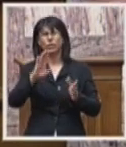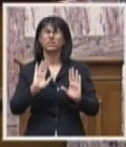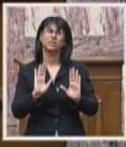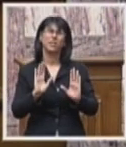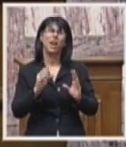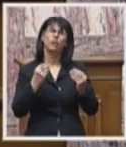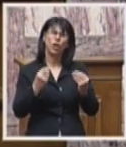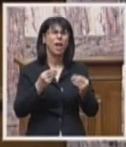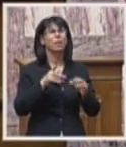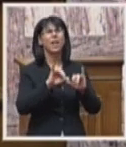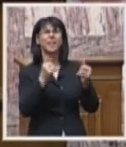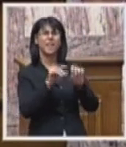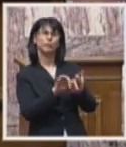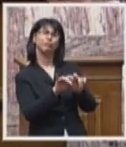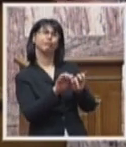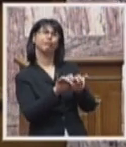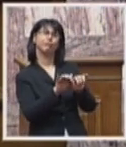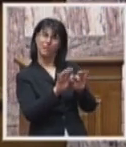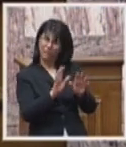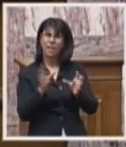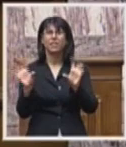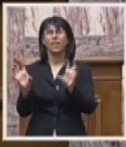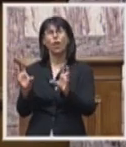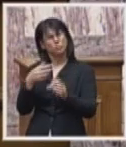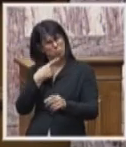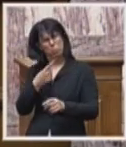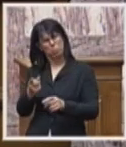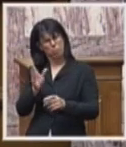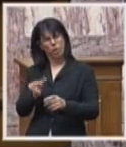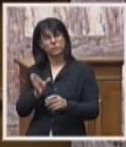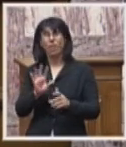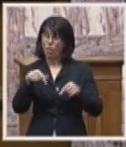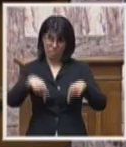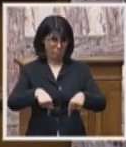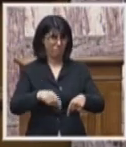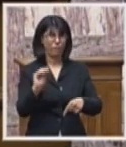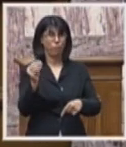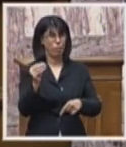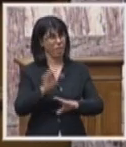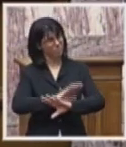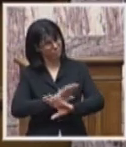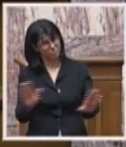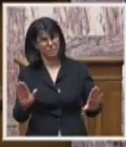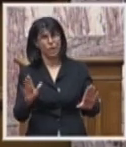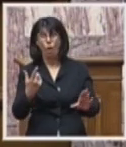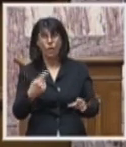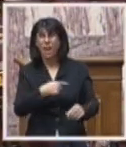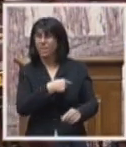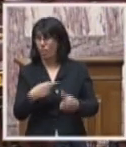διάφορα blog και βεβαίως για διάφορες εκπομπές τηλεοπτικές. Όχι για το κοινοβούλιο και όχι για αρχηγό